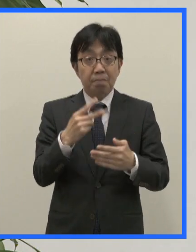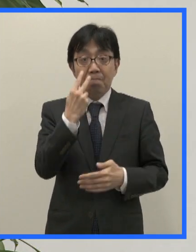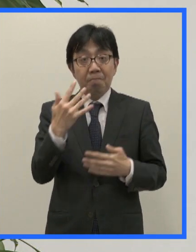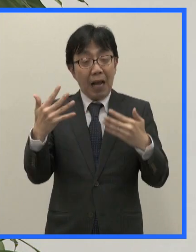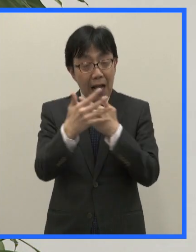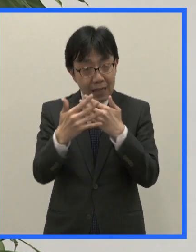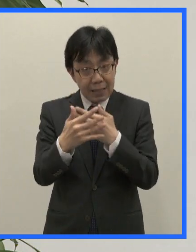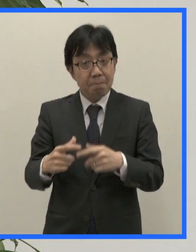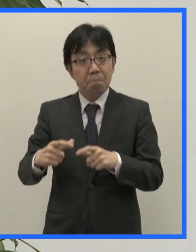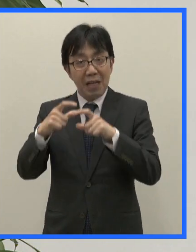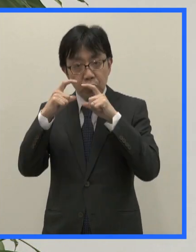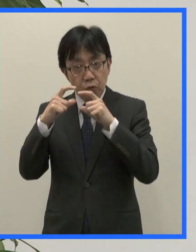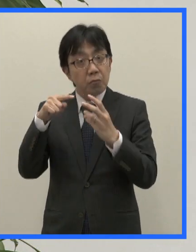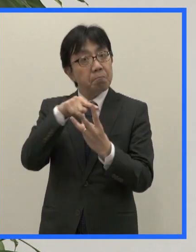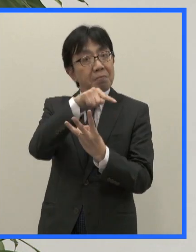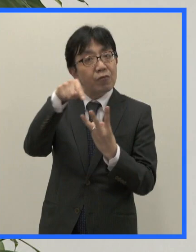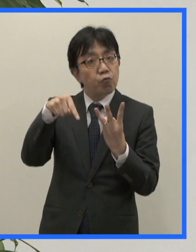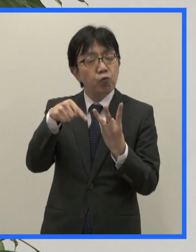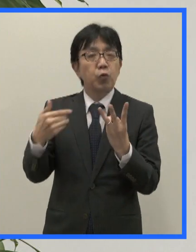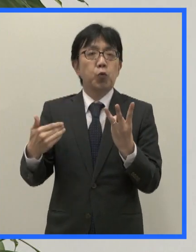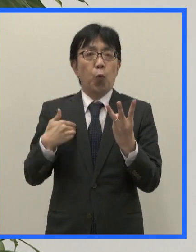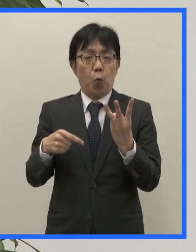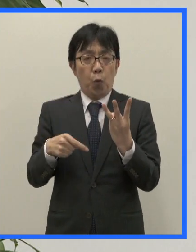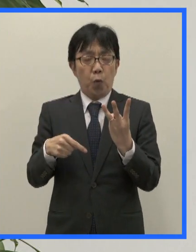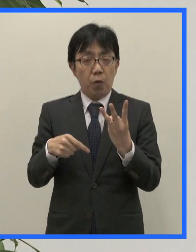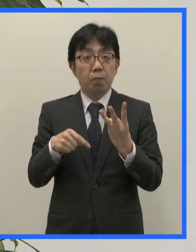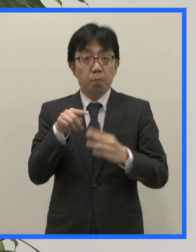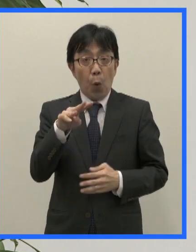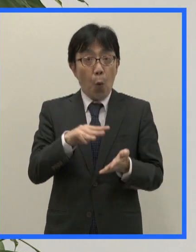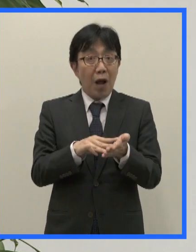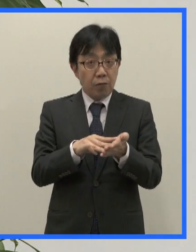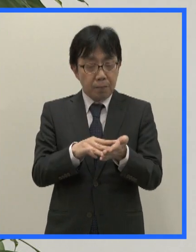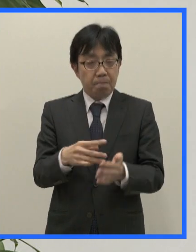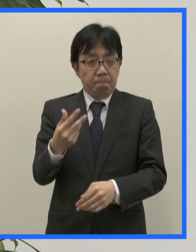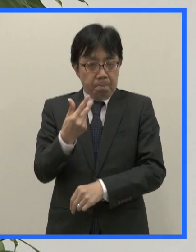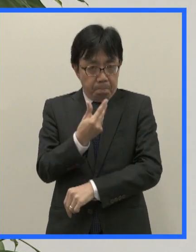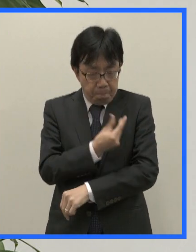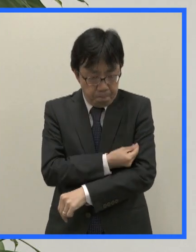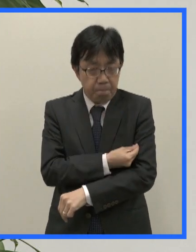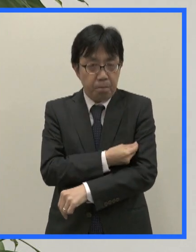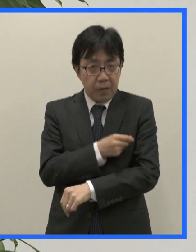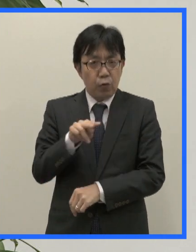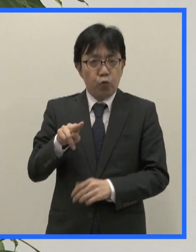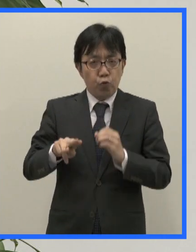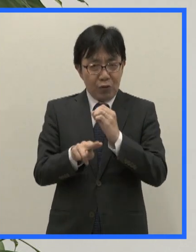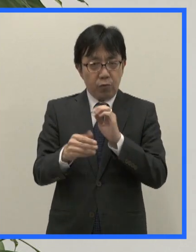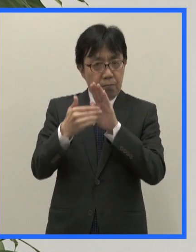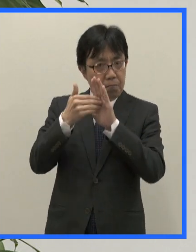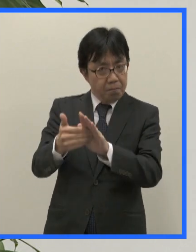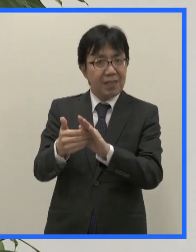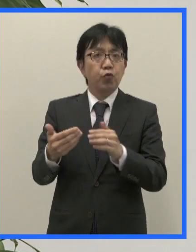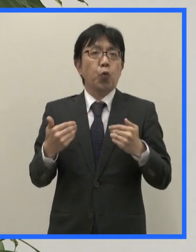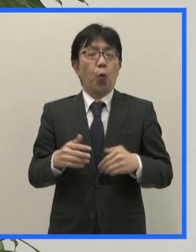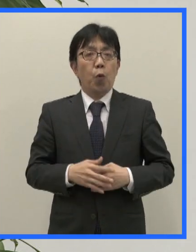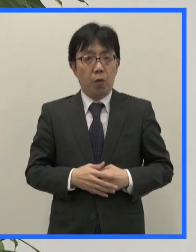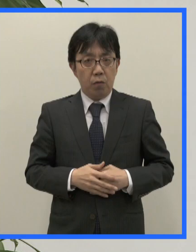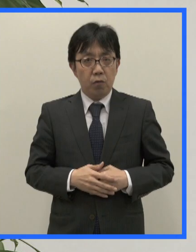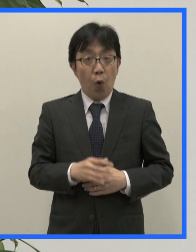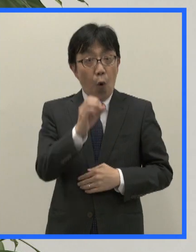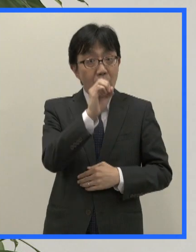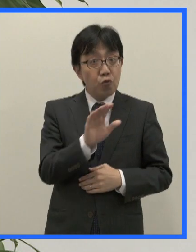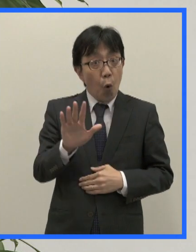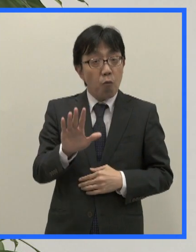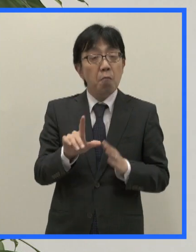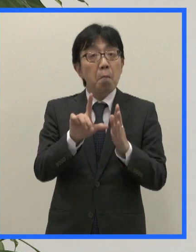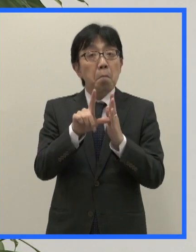歓喜まずこの3点ですワクチンを接種して部ウイルスをはね返しましょうオミクロン株に